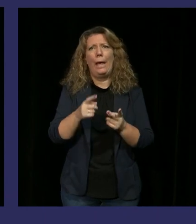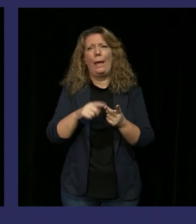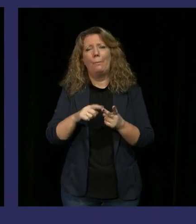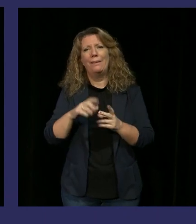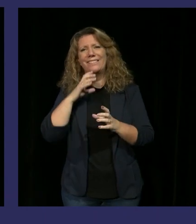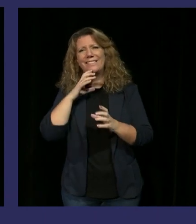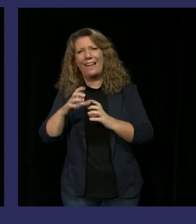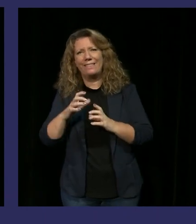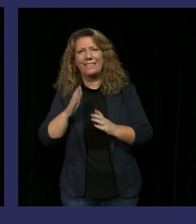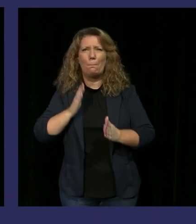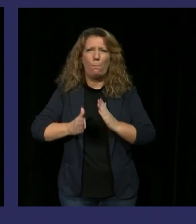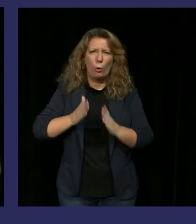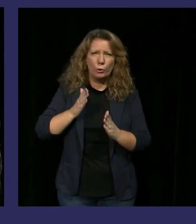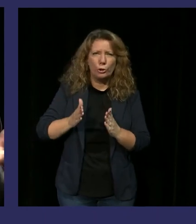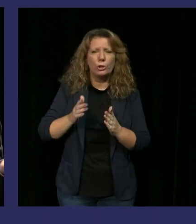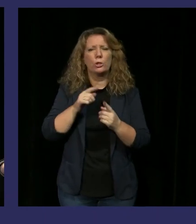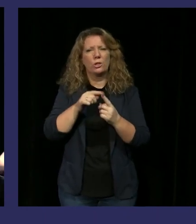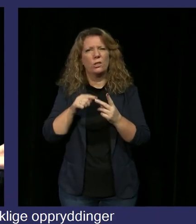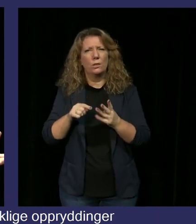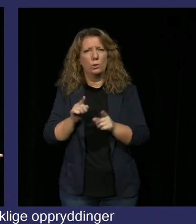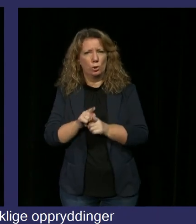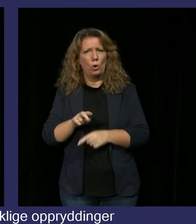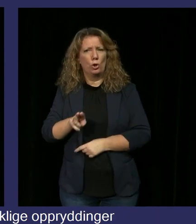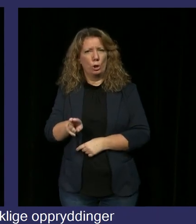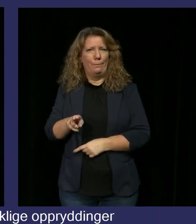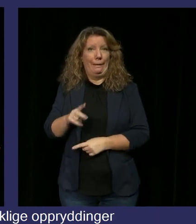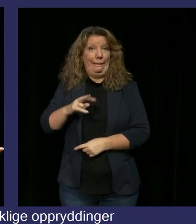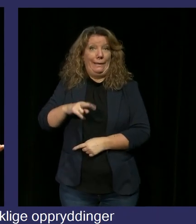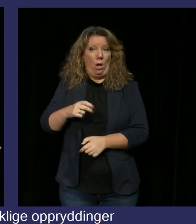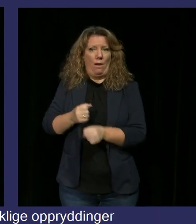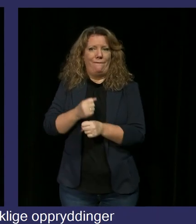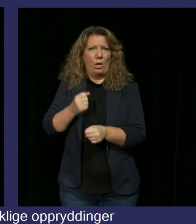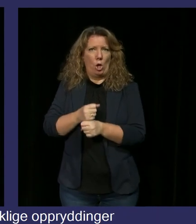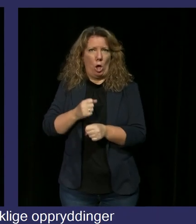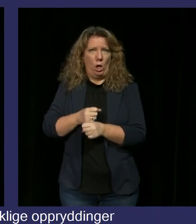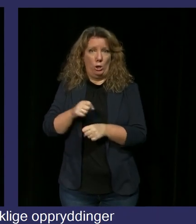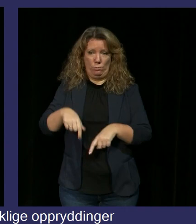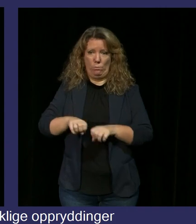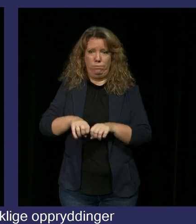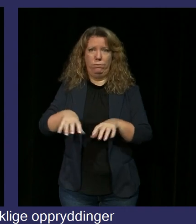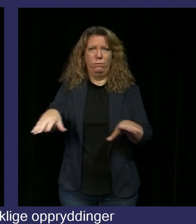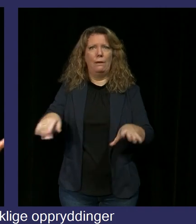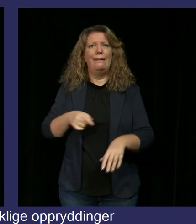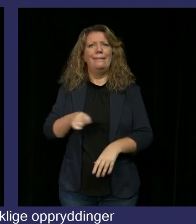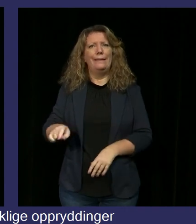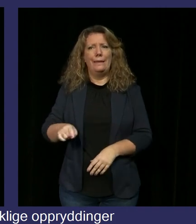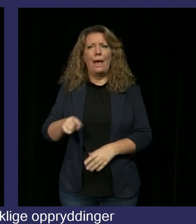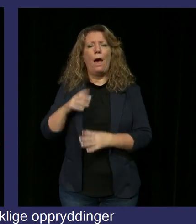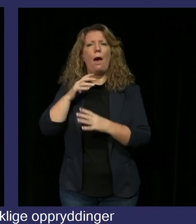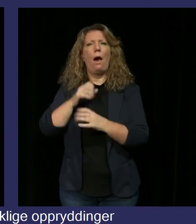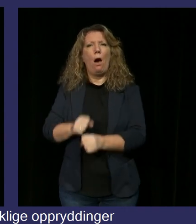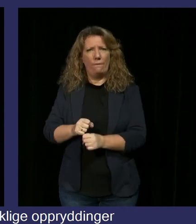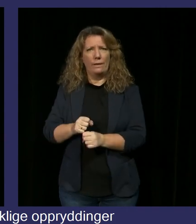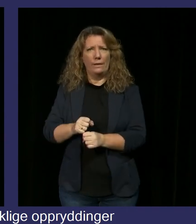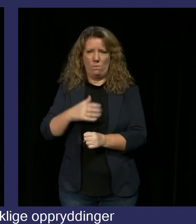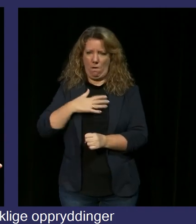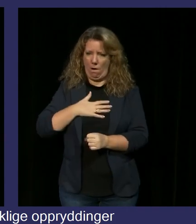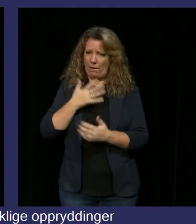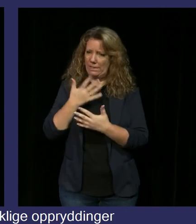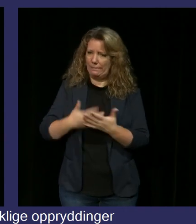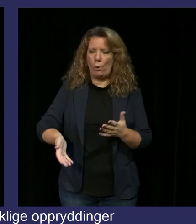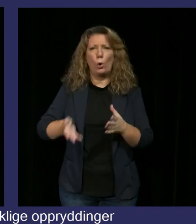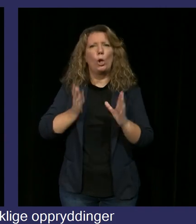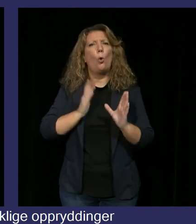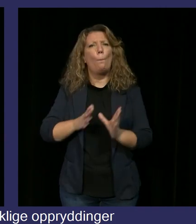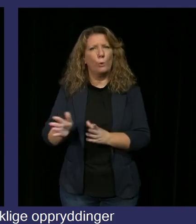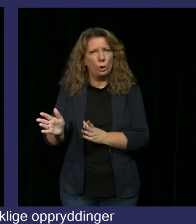den type digitale verktøy som brer om seg, som helt avhengig av noen sånne språklige oppryddinger og avklaringer og